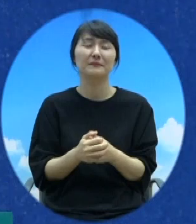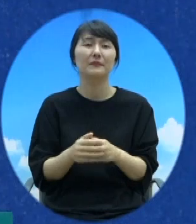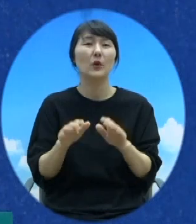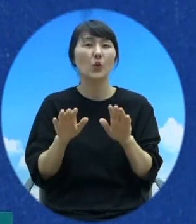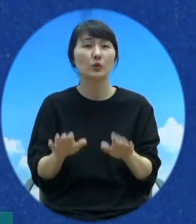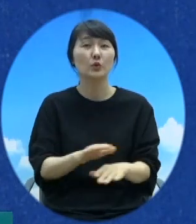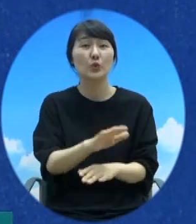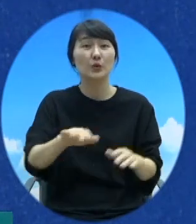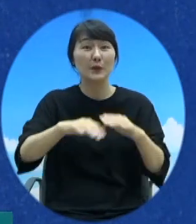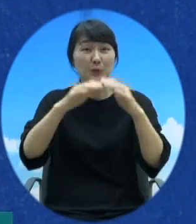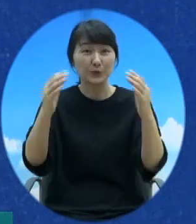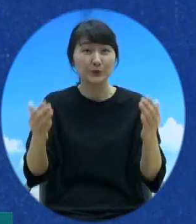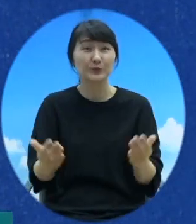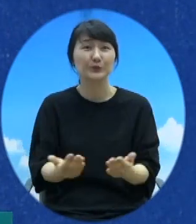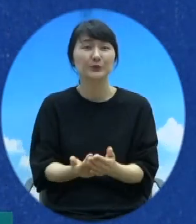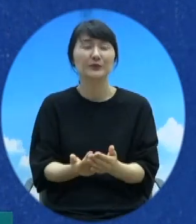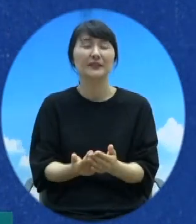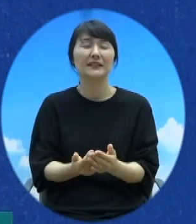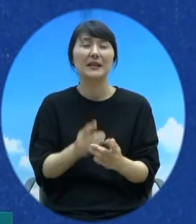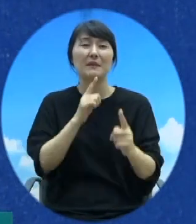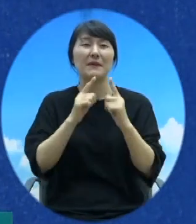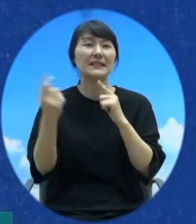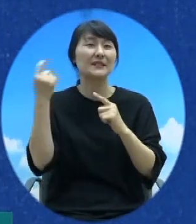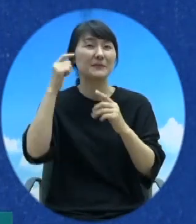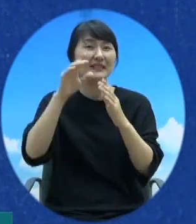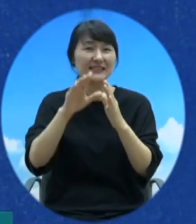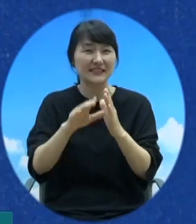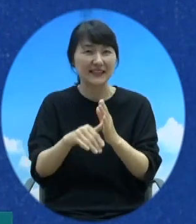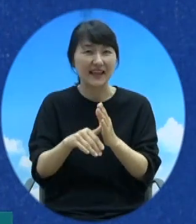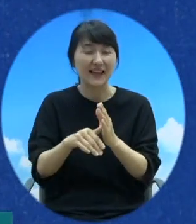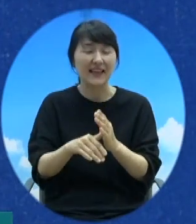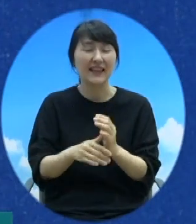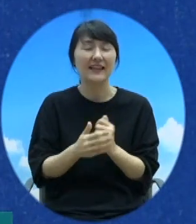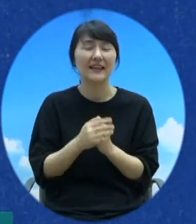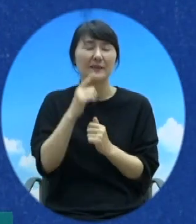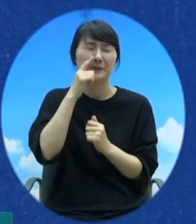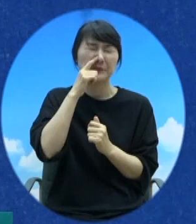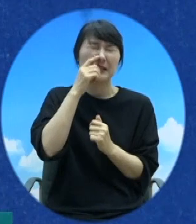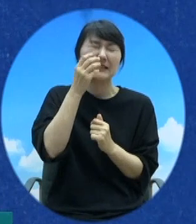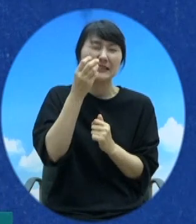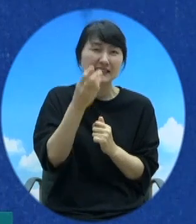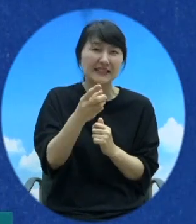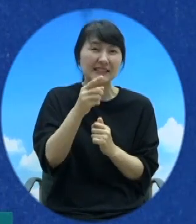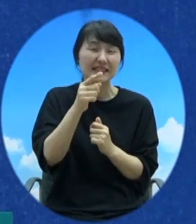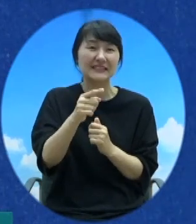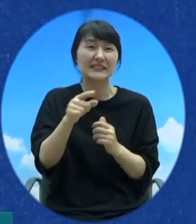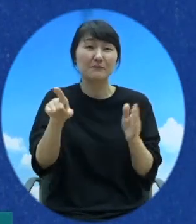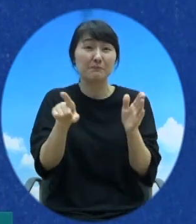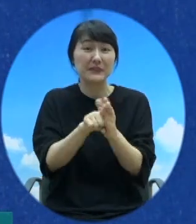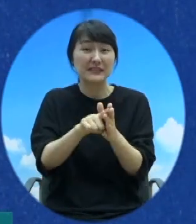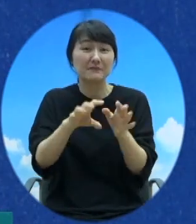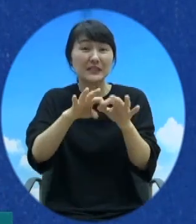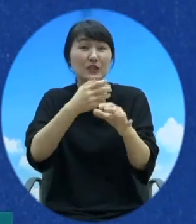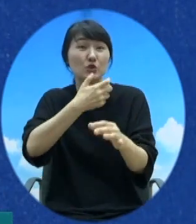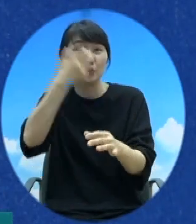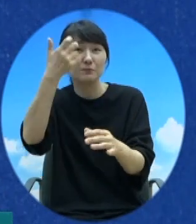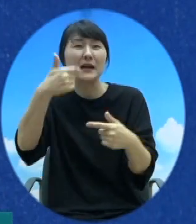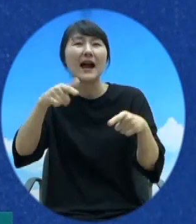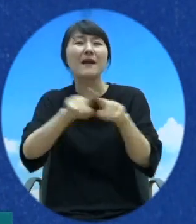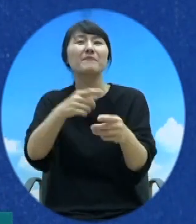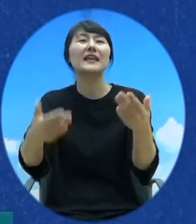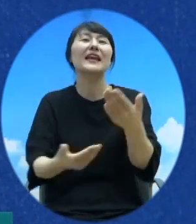오늘도 우리 모두가 이 말씀을 들을 때에 겨자씨의 믿음의 꿈을 함께